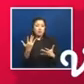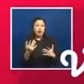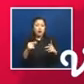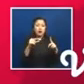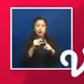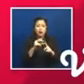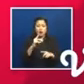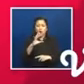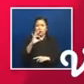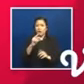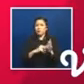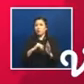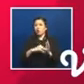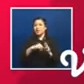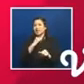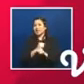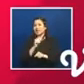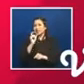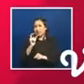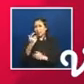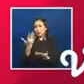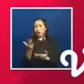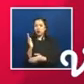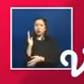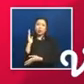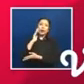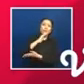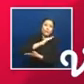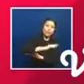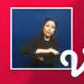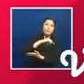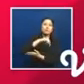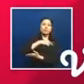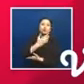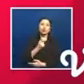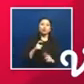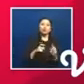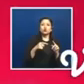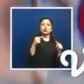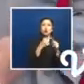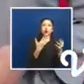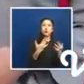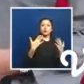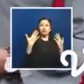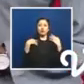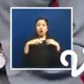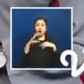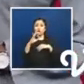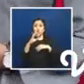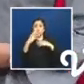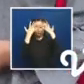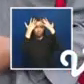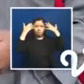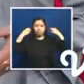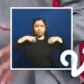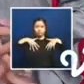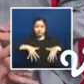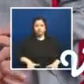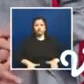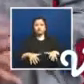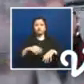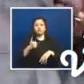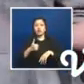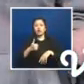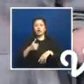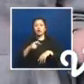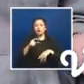atau teknik medis dengan cara tengkurap untuk meratakan distribusi oksigen di dalam tubuh. Teknik proning bisa